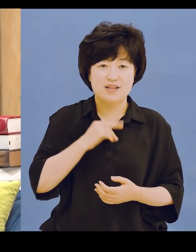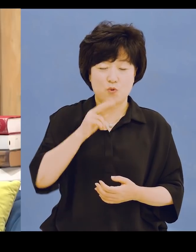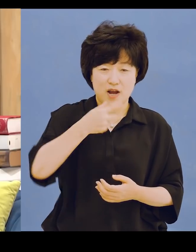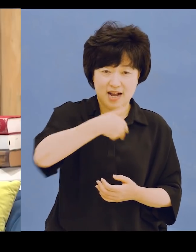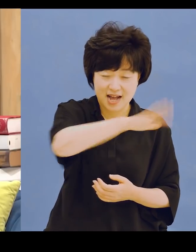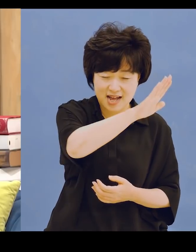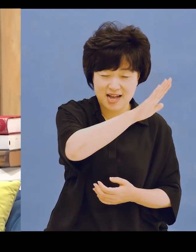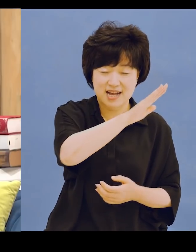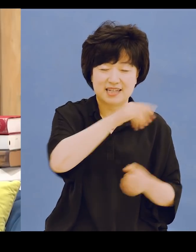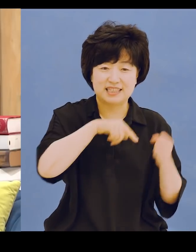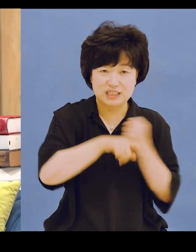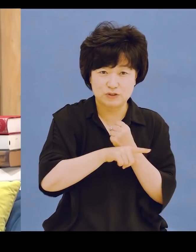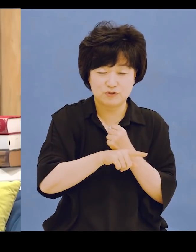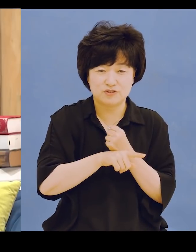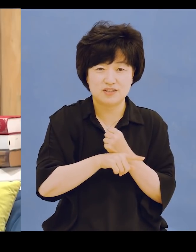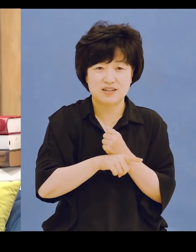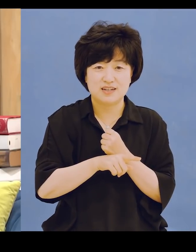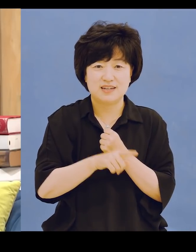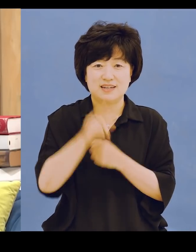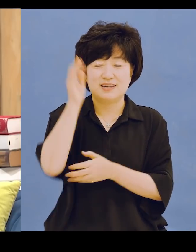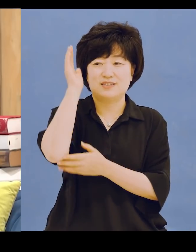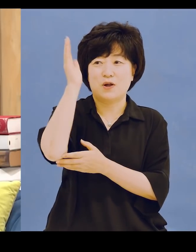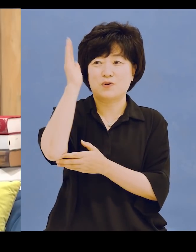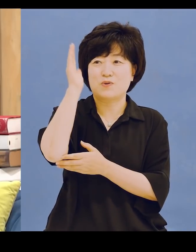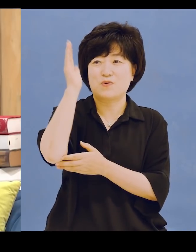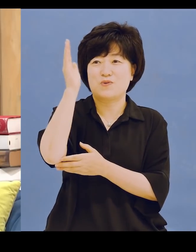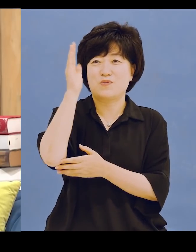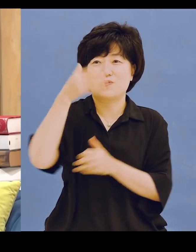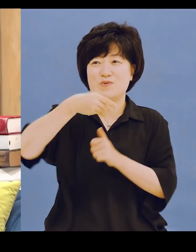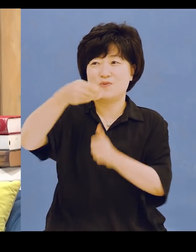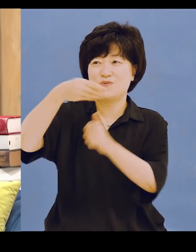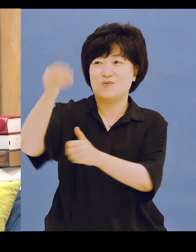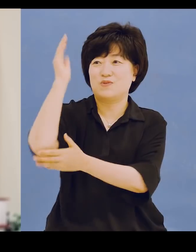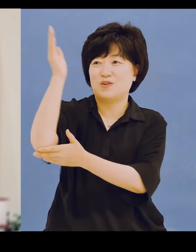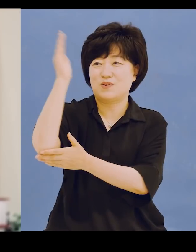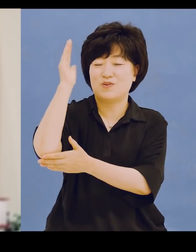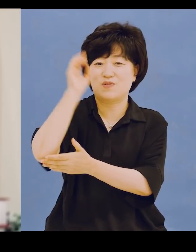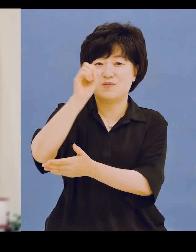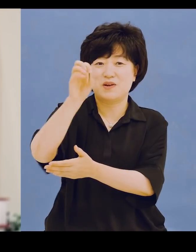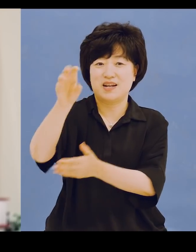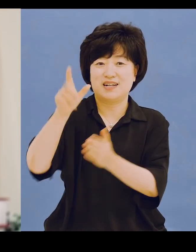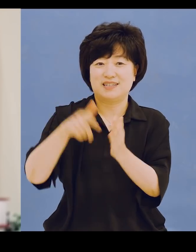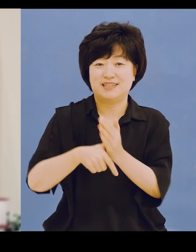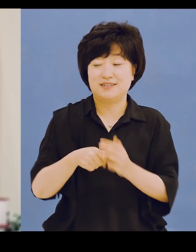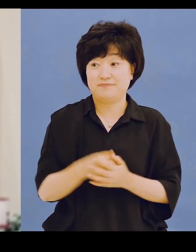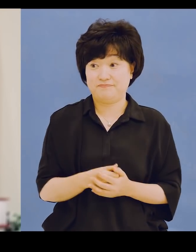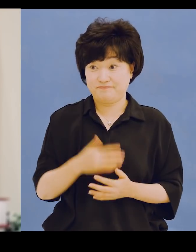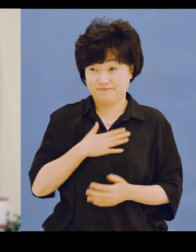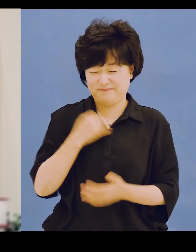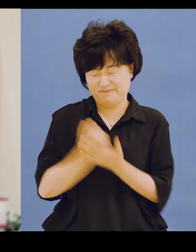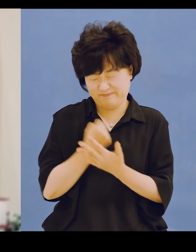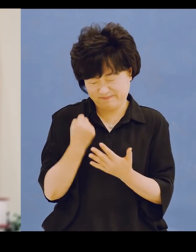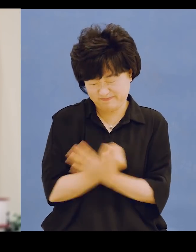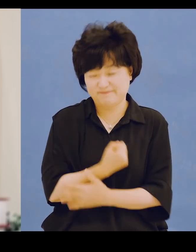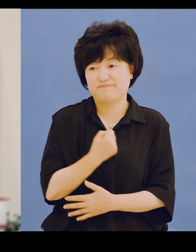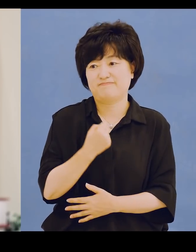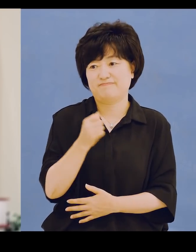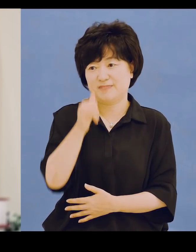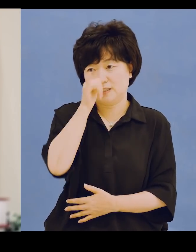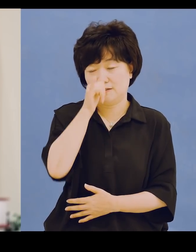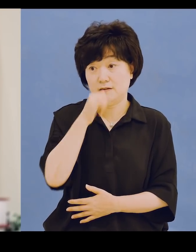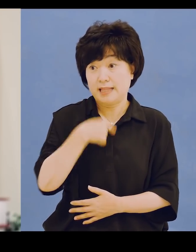말씀을 드리는데 가장 안타까운 것은요. 첫째 안타까운 제 마음은 이거예요. 제가 27년 동안